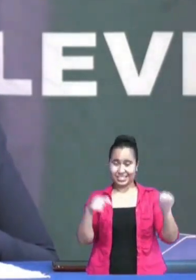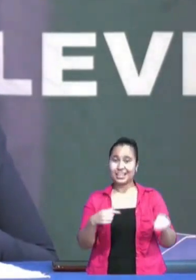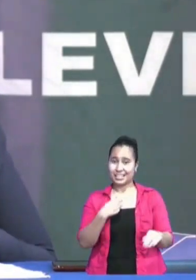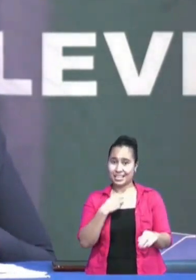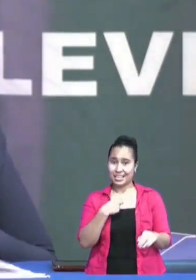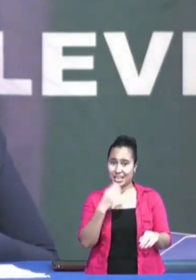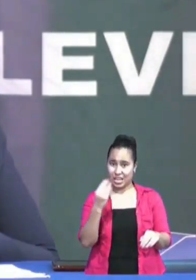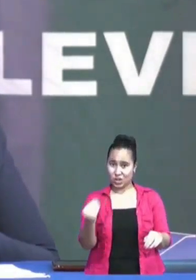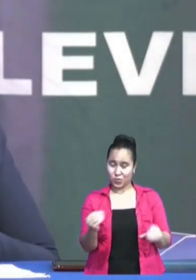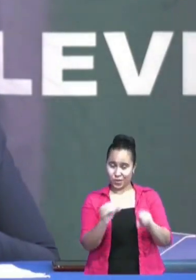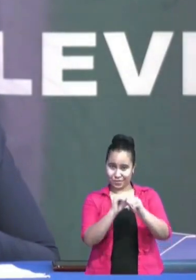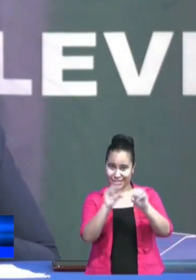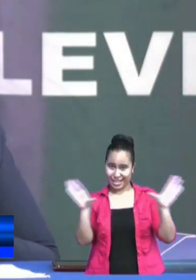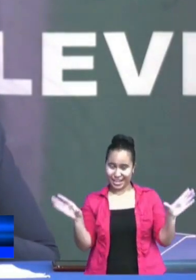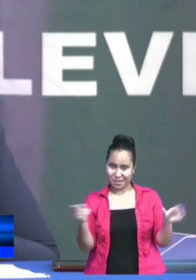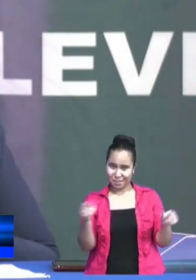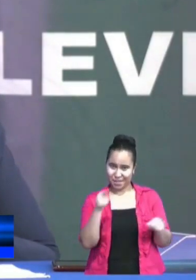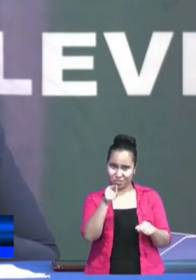delen. Nogmaals,